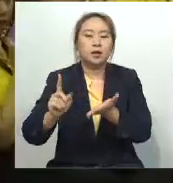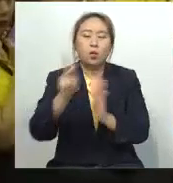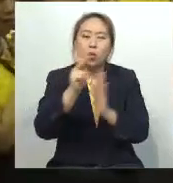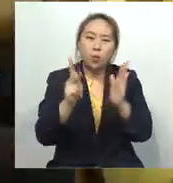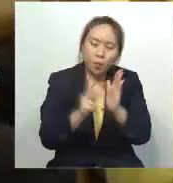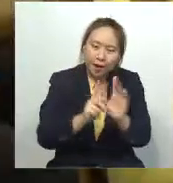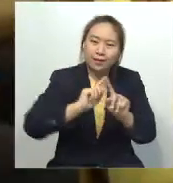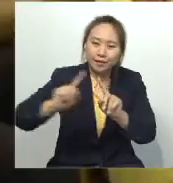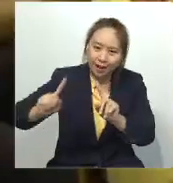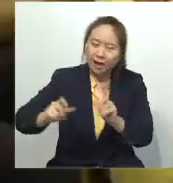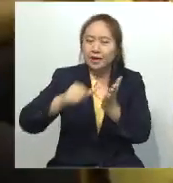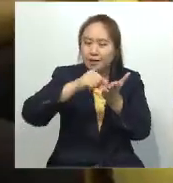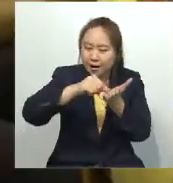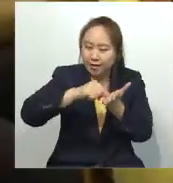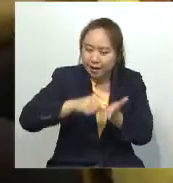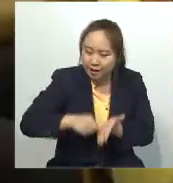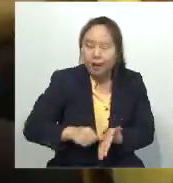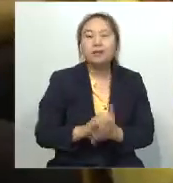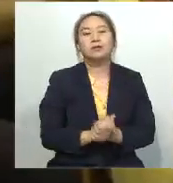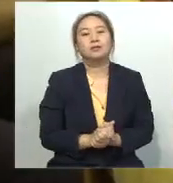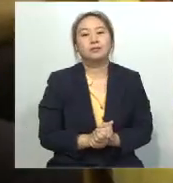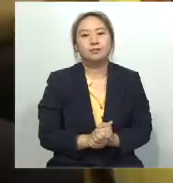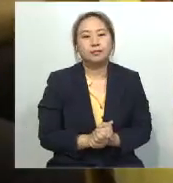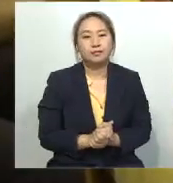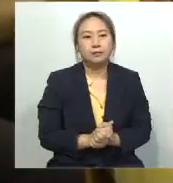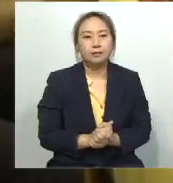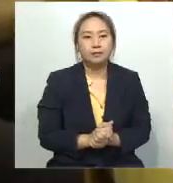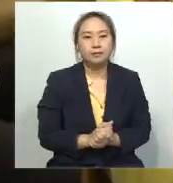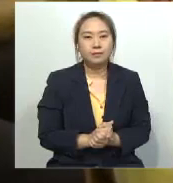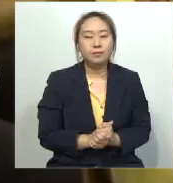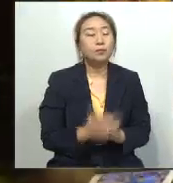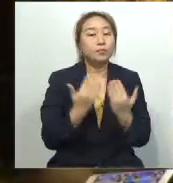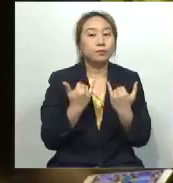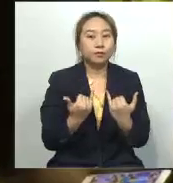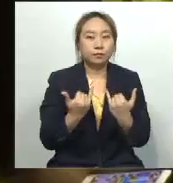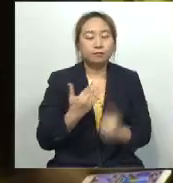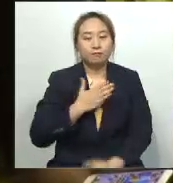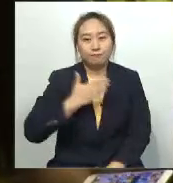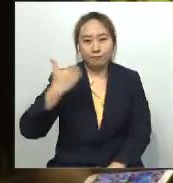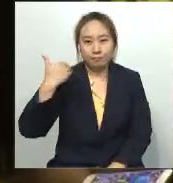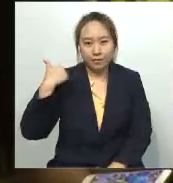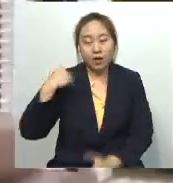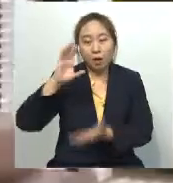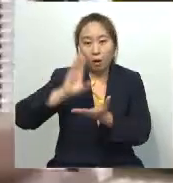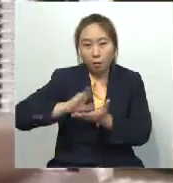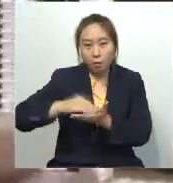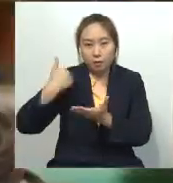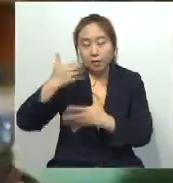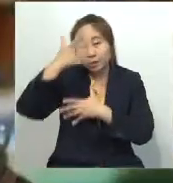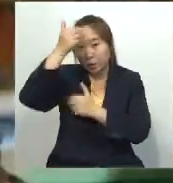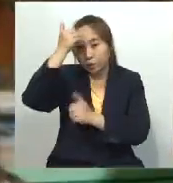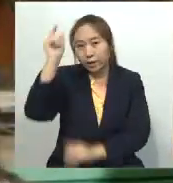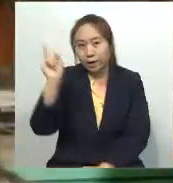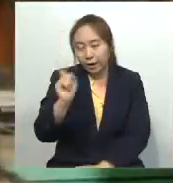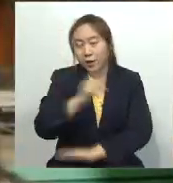ฎหมายหลายฉบับที่เกี่ยวข้องกับผู้ใช้แรงงานนะครับนอกจากนี้นะครับผมมีข้อมูลที่น่าสนใจนะครับเกี่